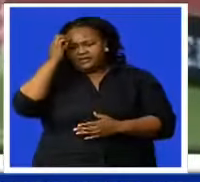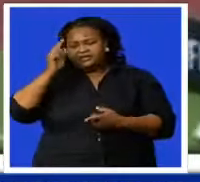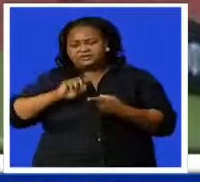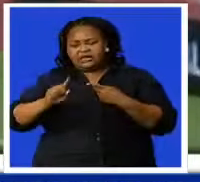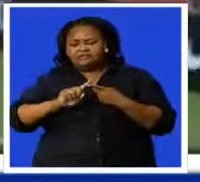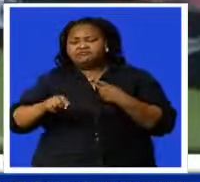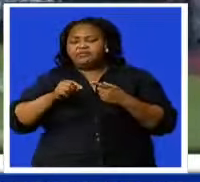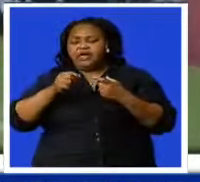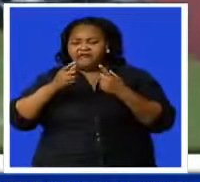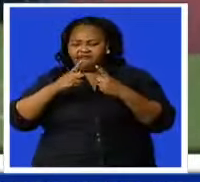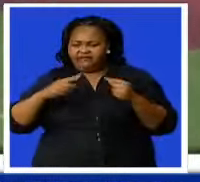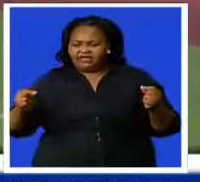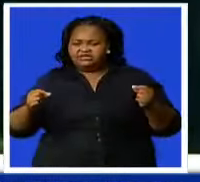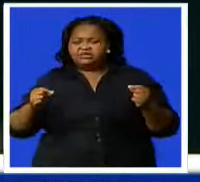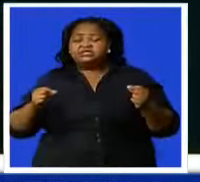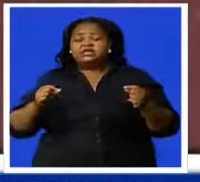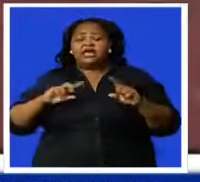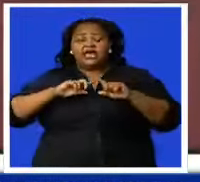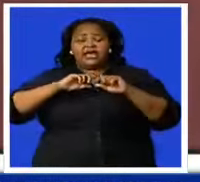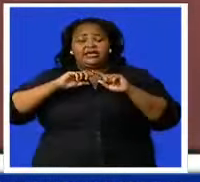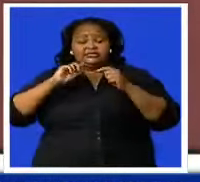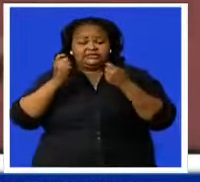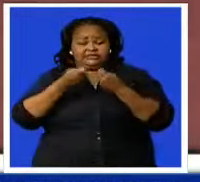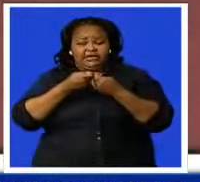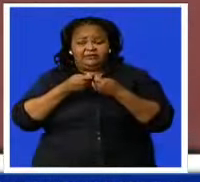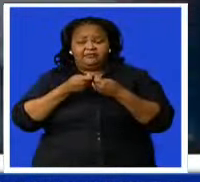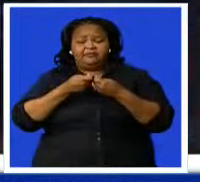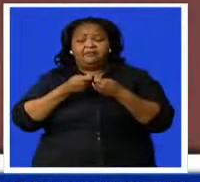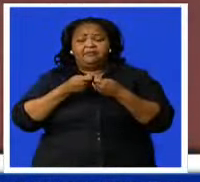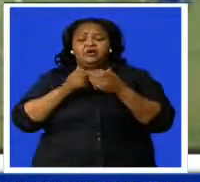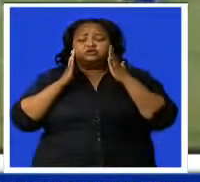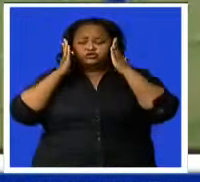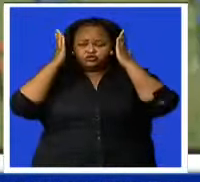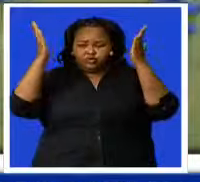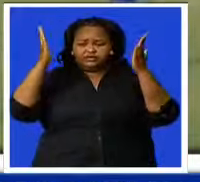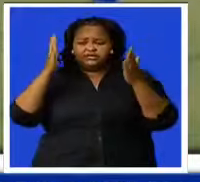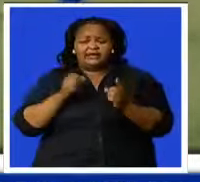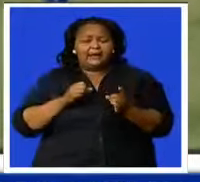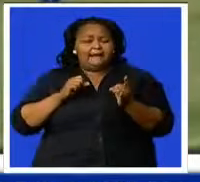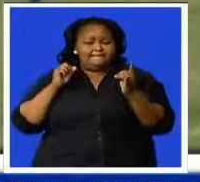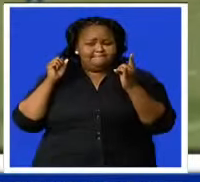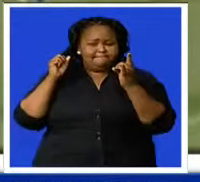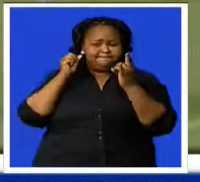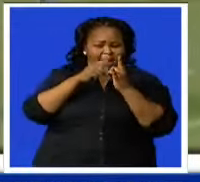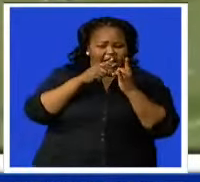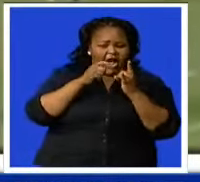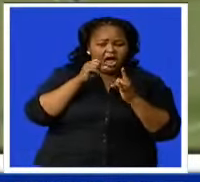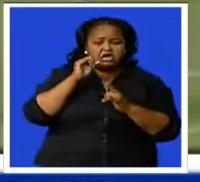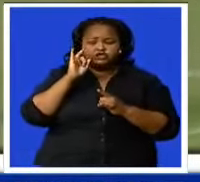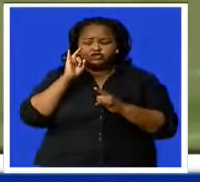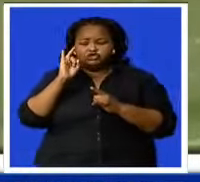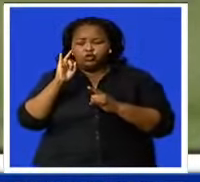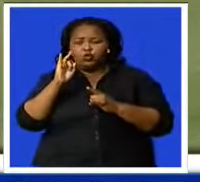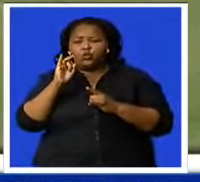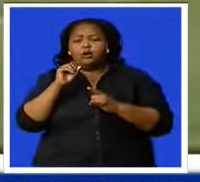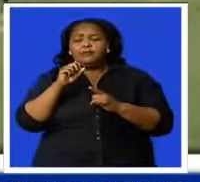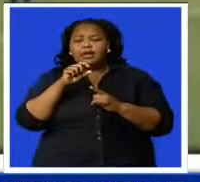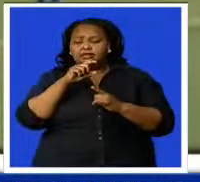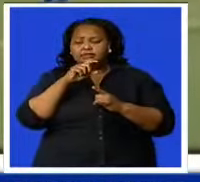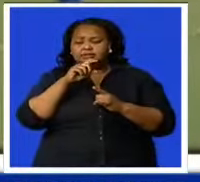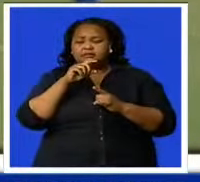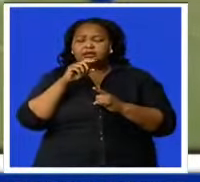licembu laseSwatini ke lithole ligoli lelihle lelishaywe ngumajaka sibili Ndlovu. Iqembu leAngola ke libe nelithuba lokulinganisa